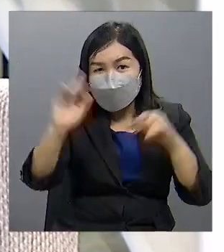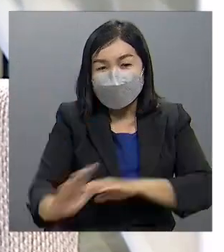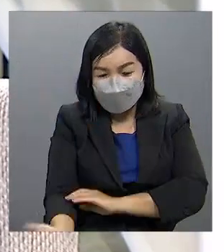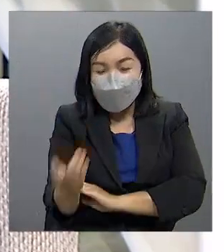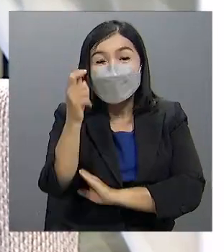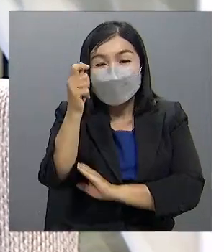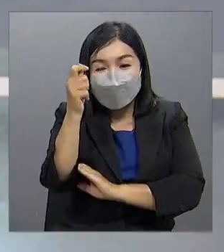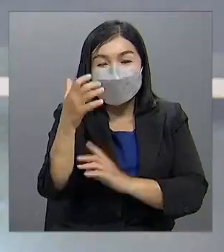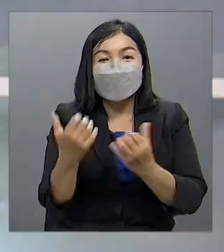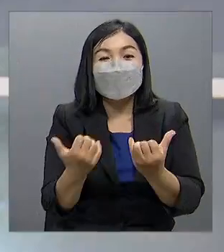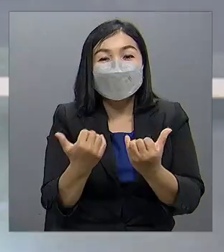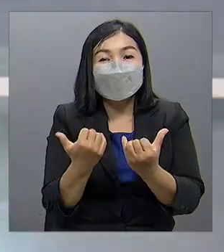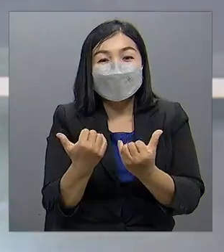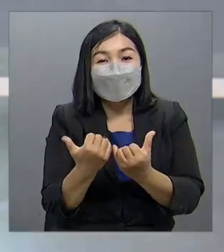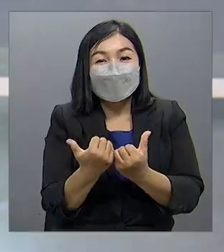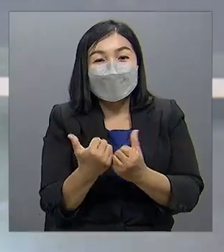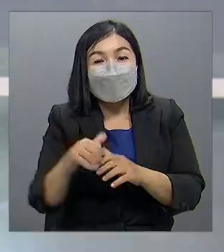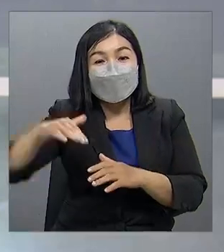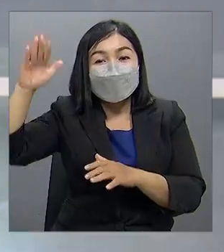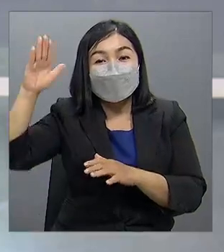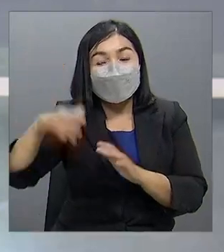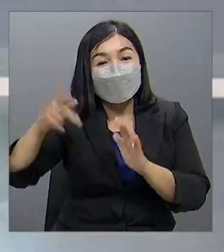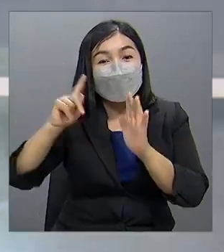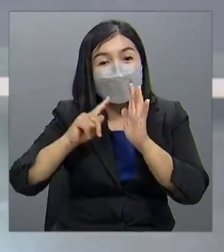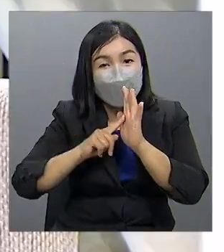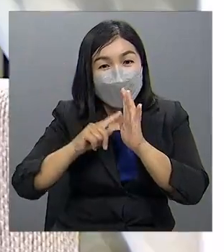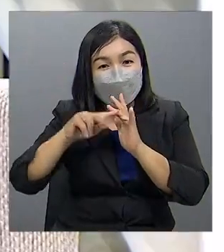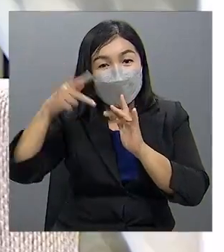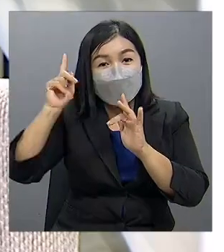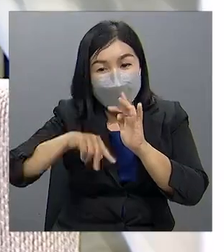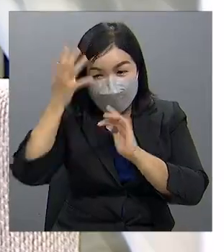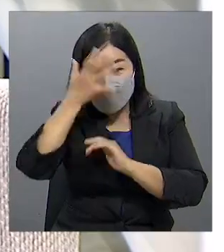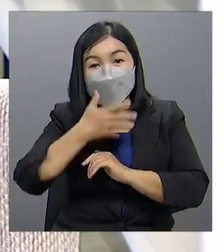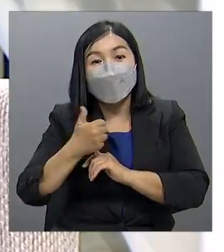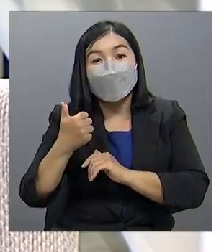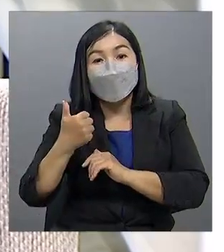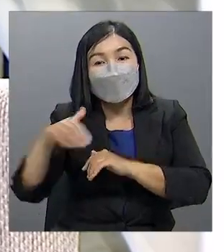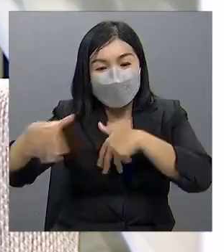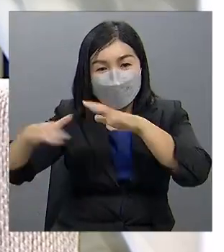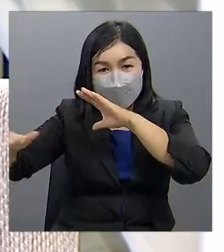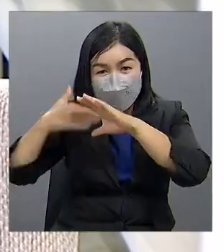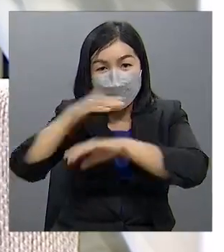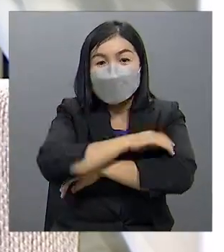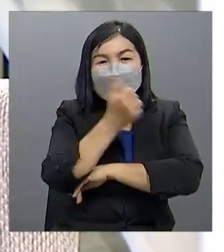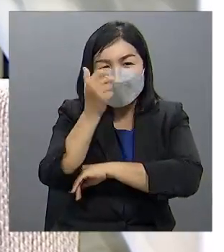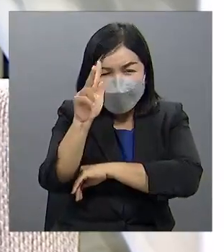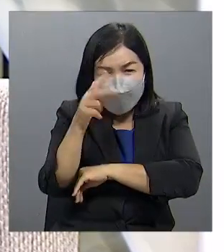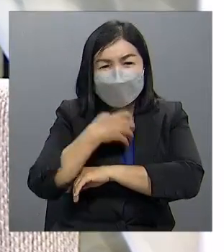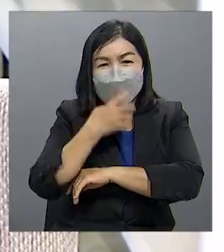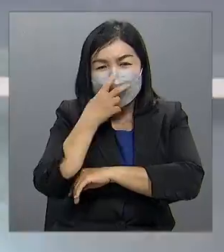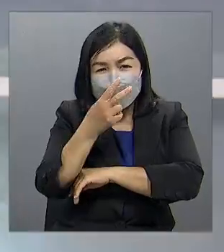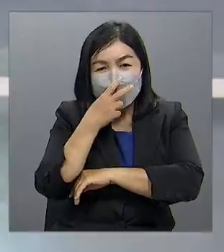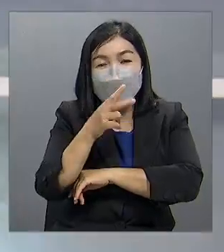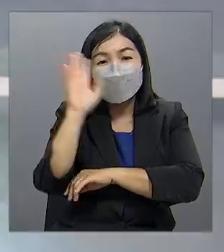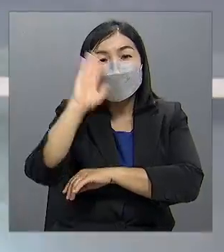บอกพี่ปุ๊บเป้สวยมากครับนะคะ ค ุณพี่น้ำตาลบอกว่าเมื่อไหร่จะวันที่13คะอยากดูพิธีกรชุบแป้งทอดนะคะ